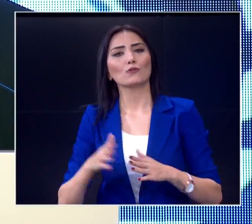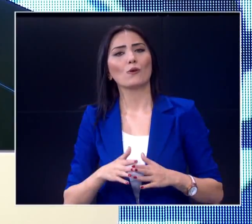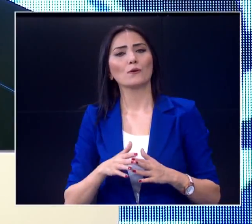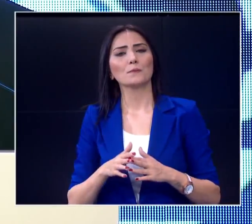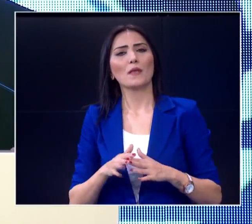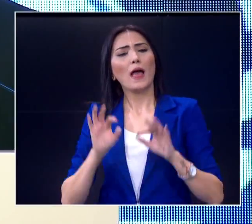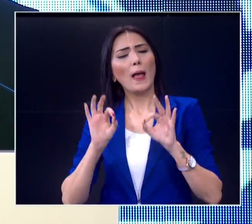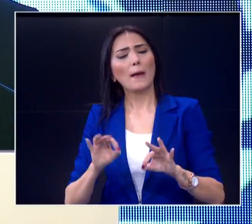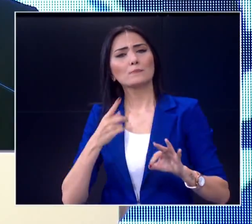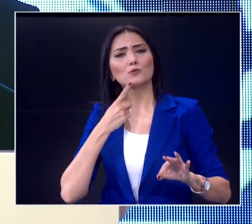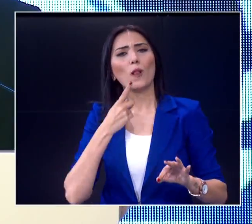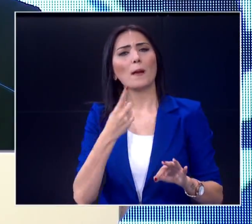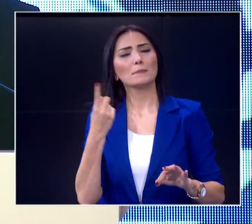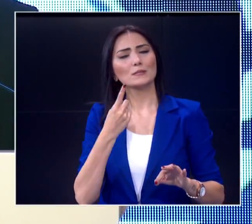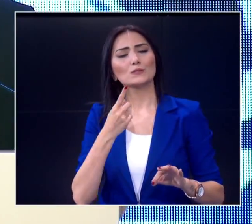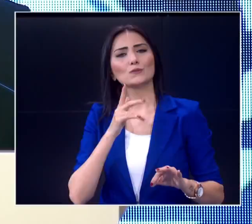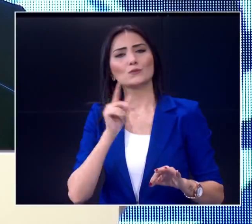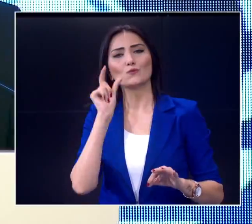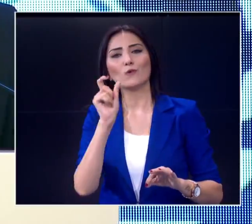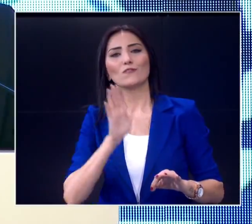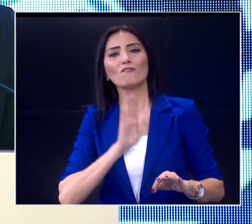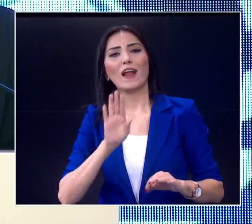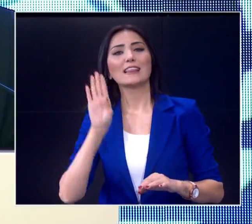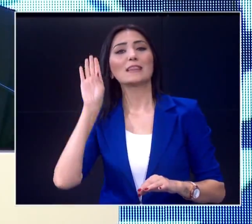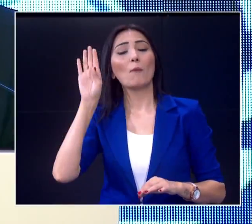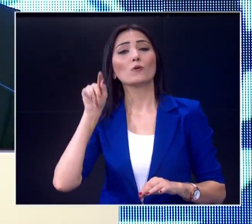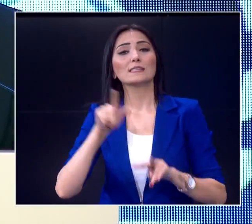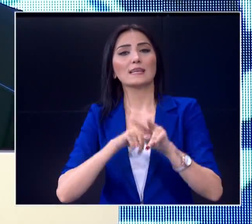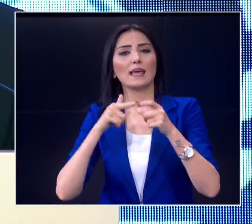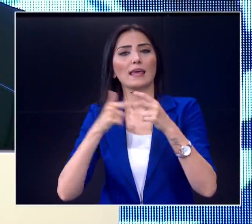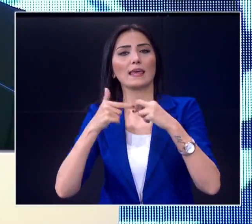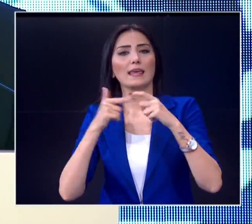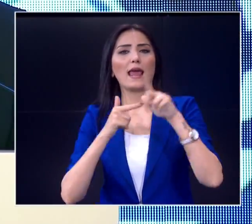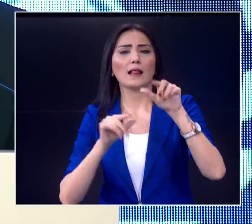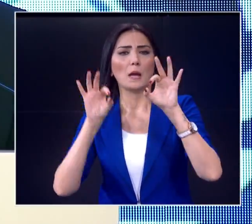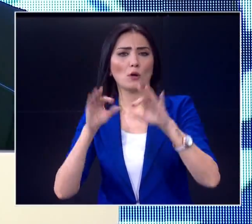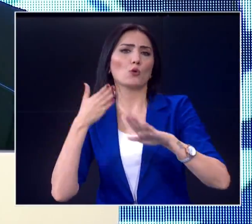Hep söylenen bir söz vardır. Demokrasi yerelden başlar. Doğru.